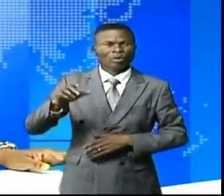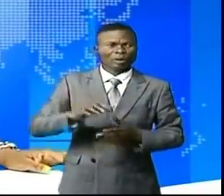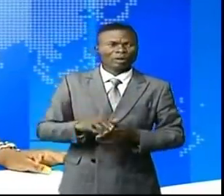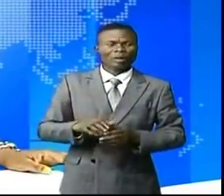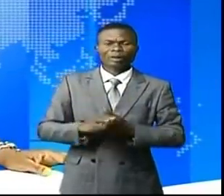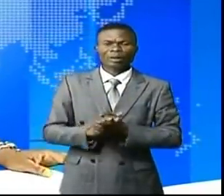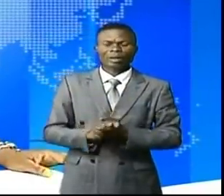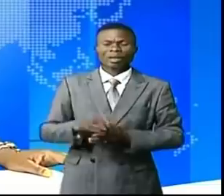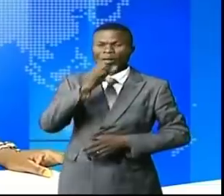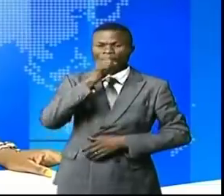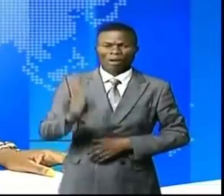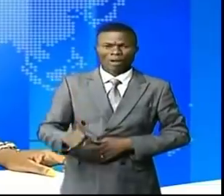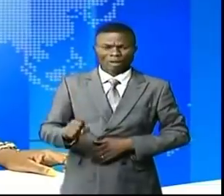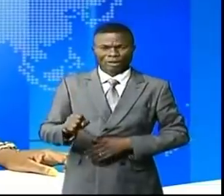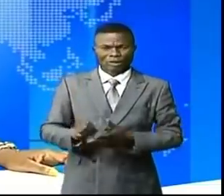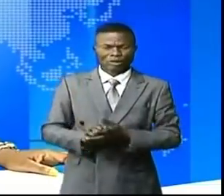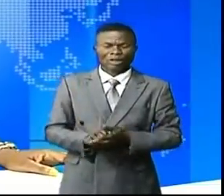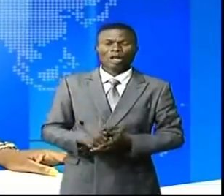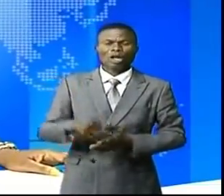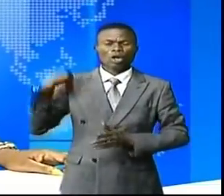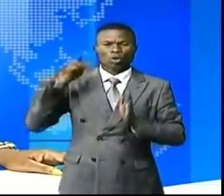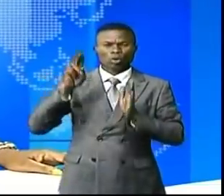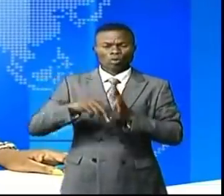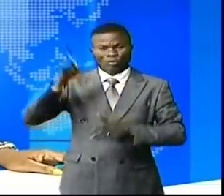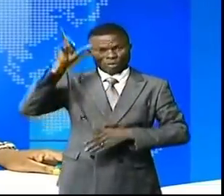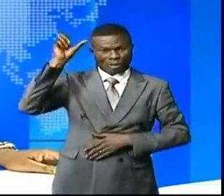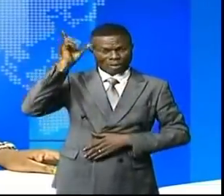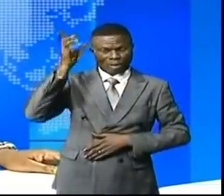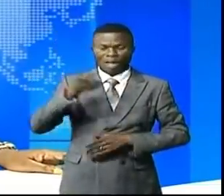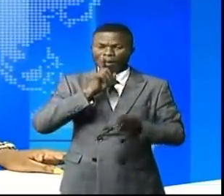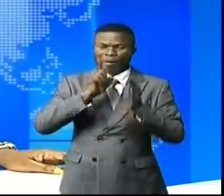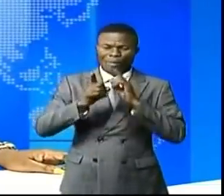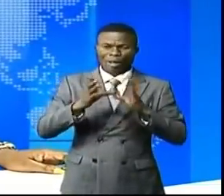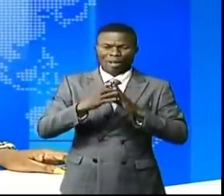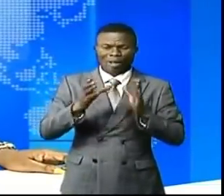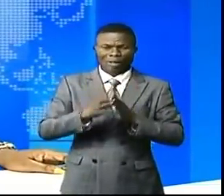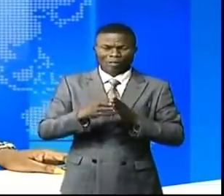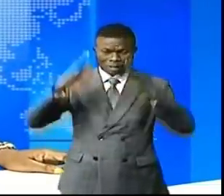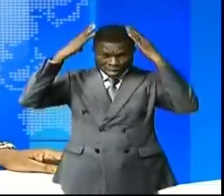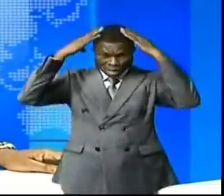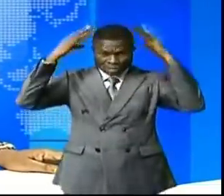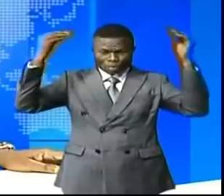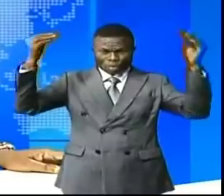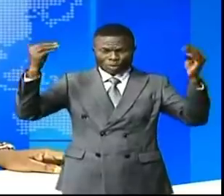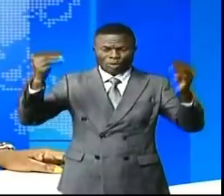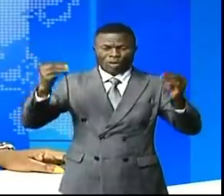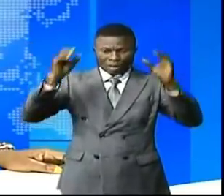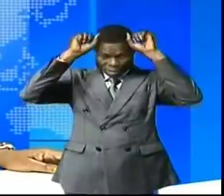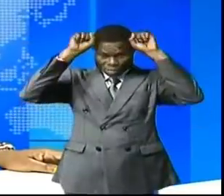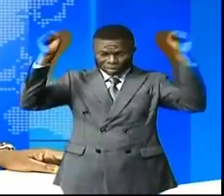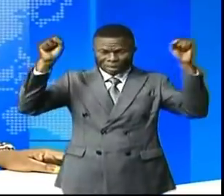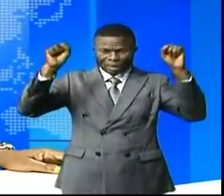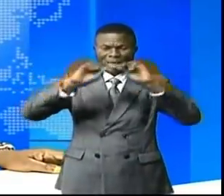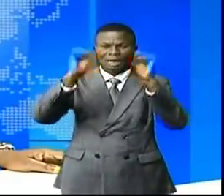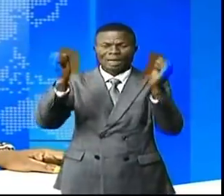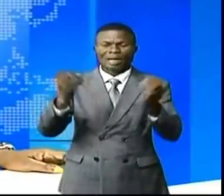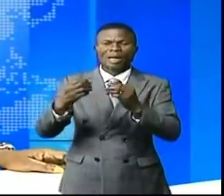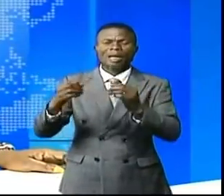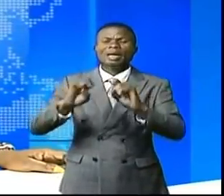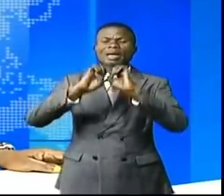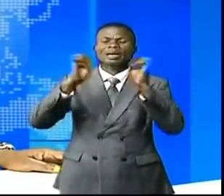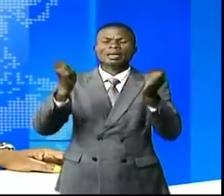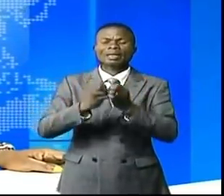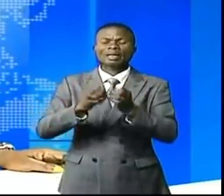de l'ancien Lubumbashi. Ils ont parlé avec Moïse Katumbi et puis Jean-Claude